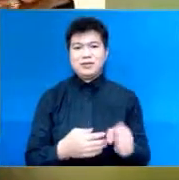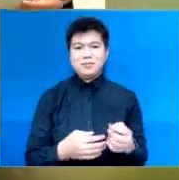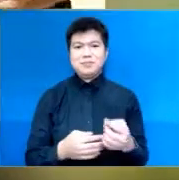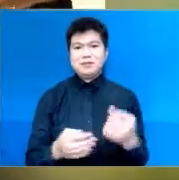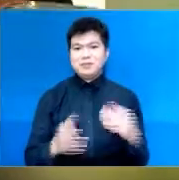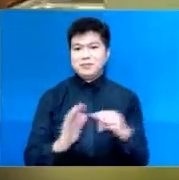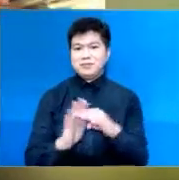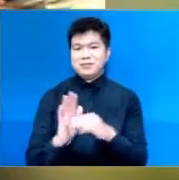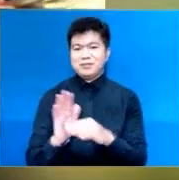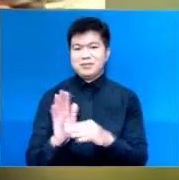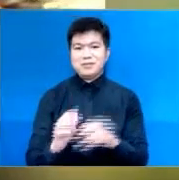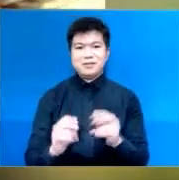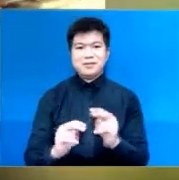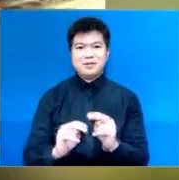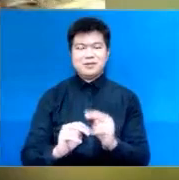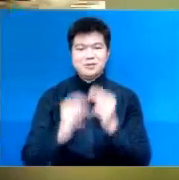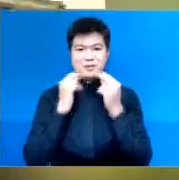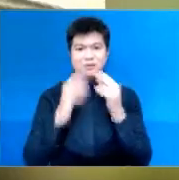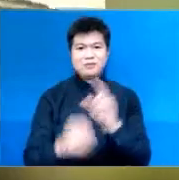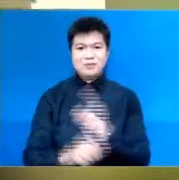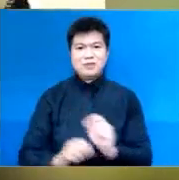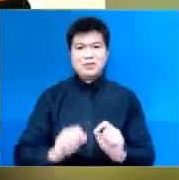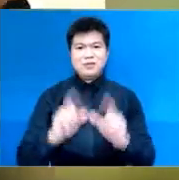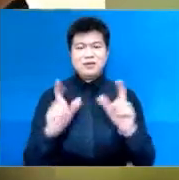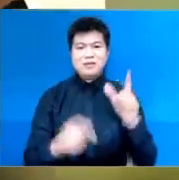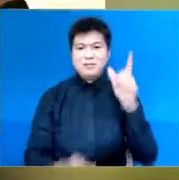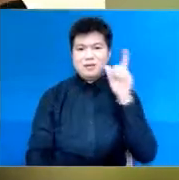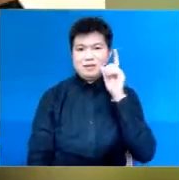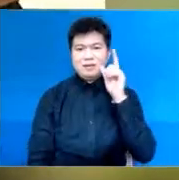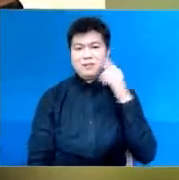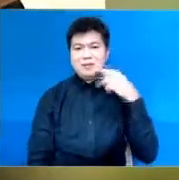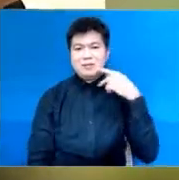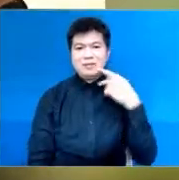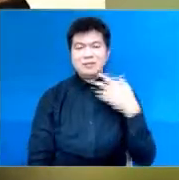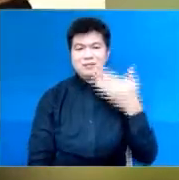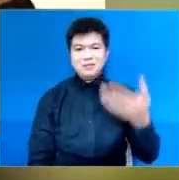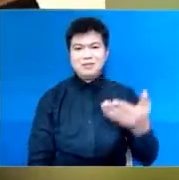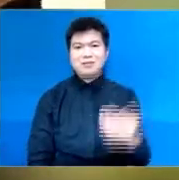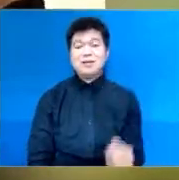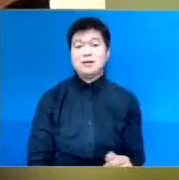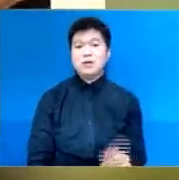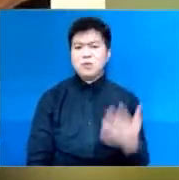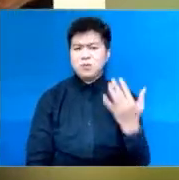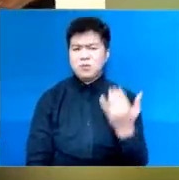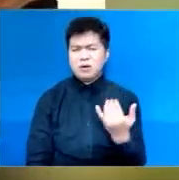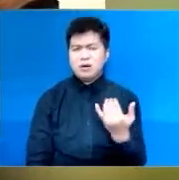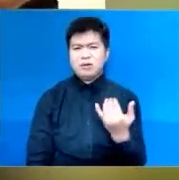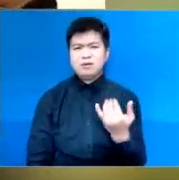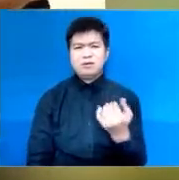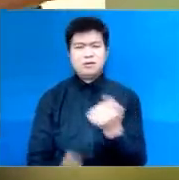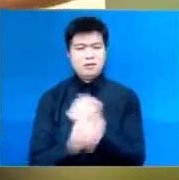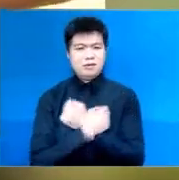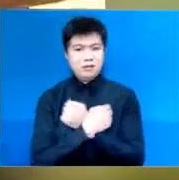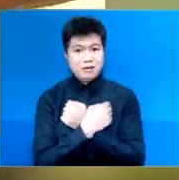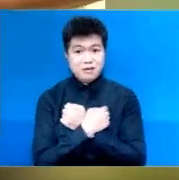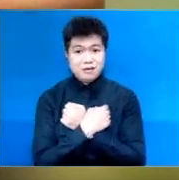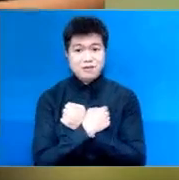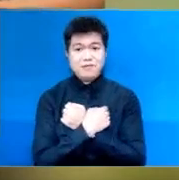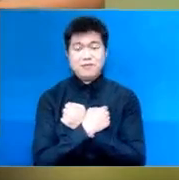live mula sa Boracay si Laila Pangilinan. Laila, bakit nga ba Love Boracay ang bagong